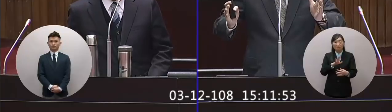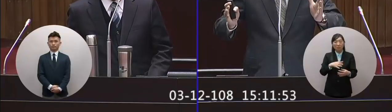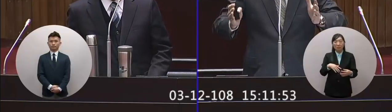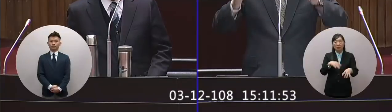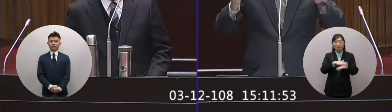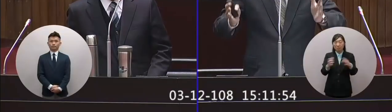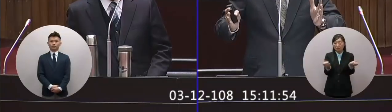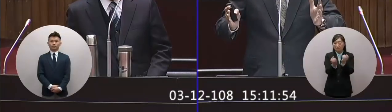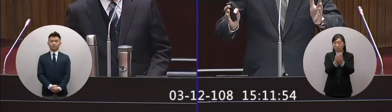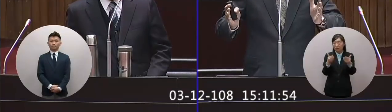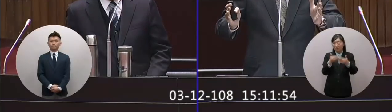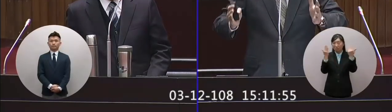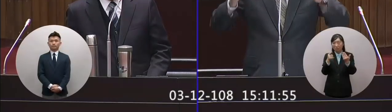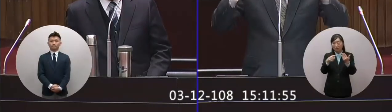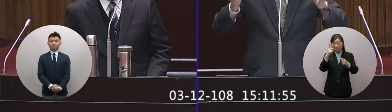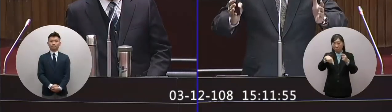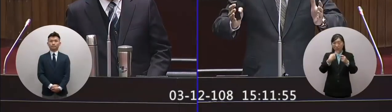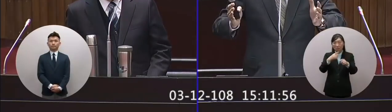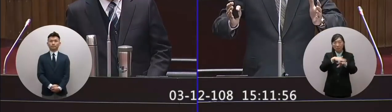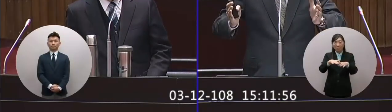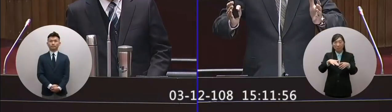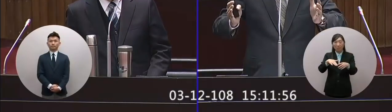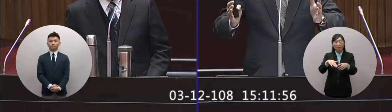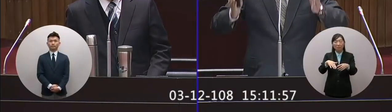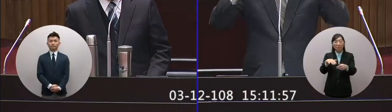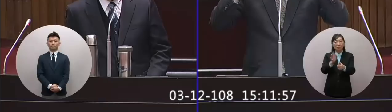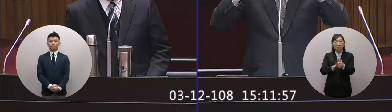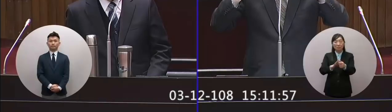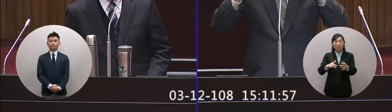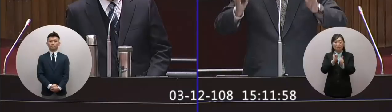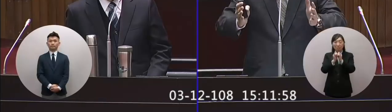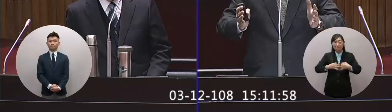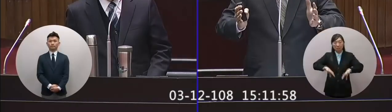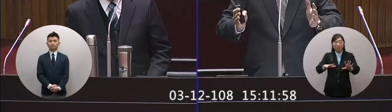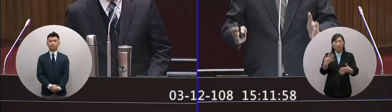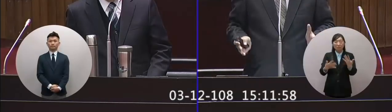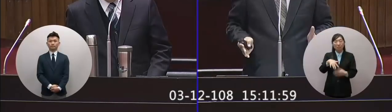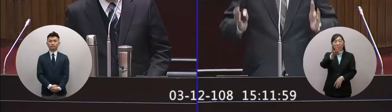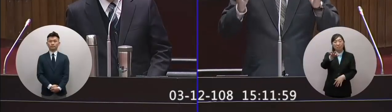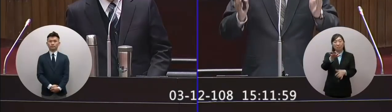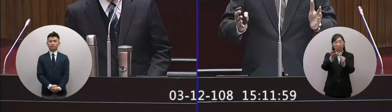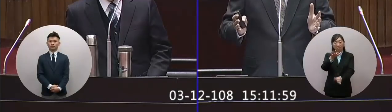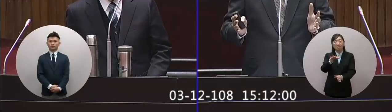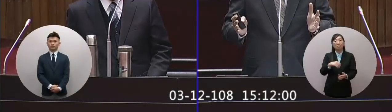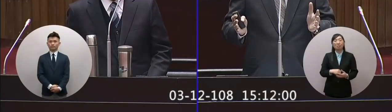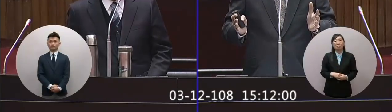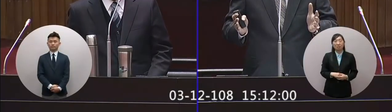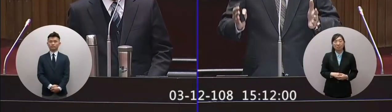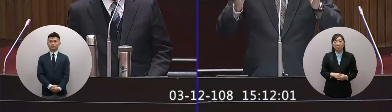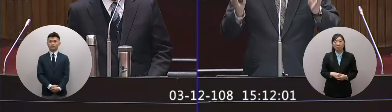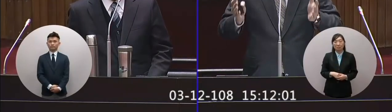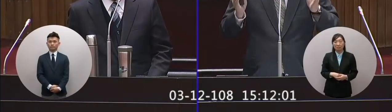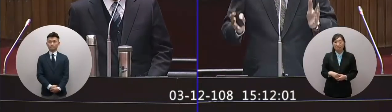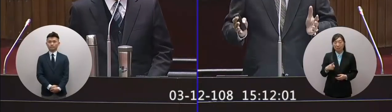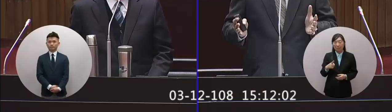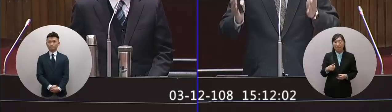事故，我们一年所造成的社会成本将近快5000亿。咱一年